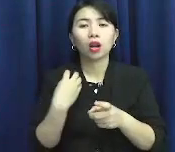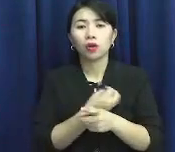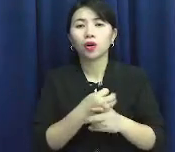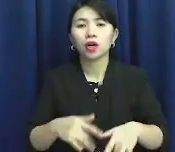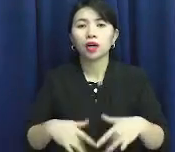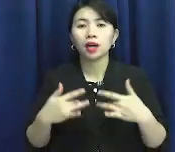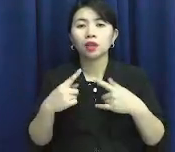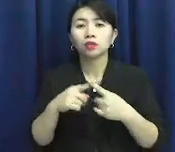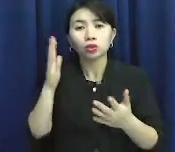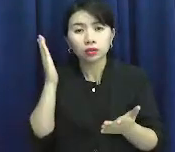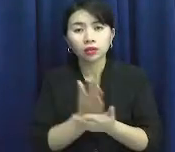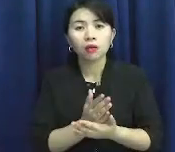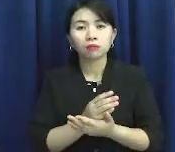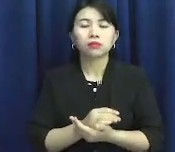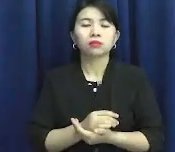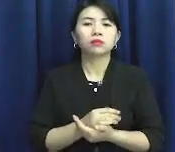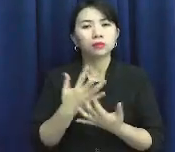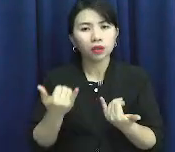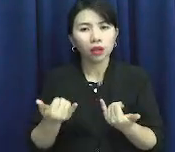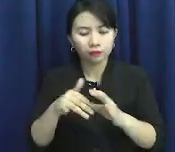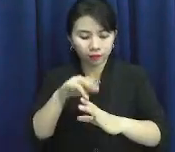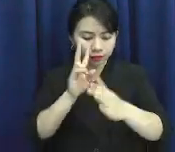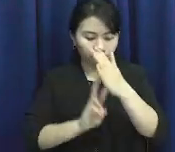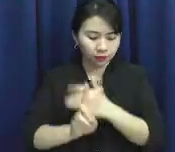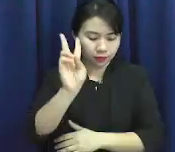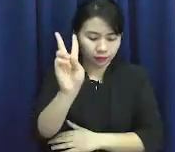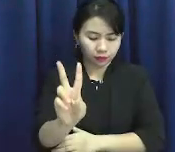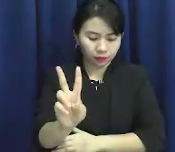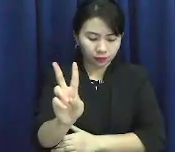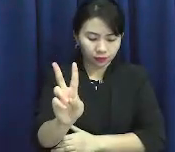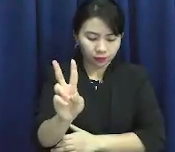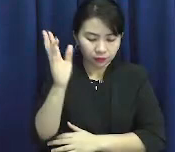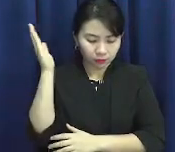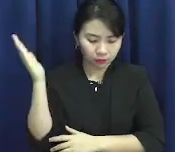Anong kailangan niya yun? Verse 2, and the Spirit